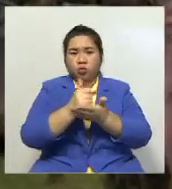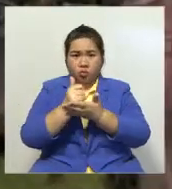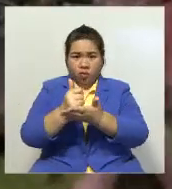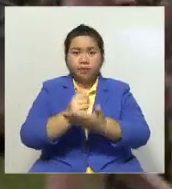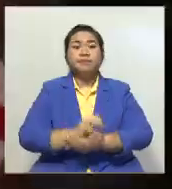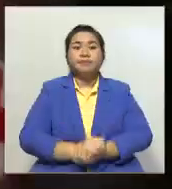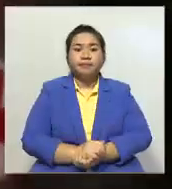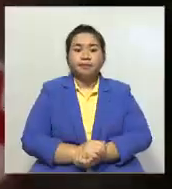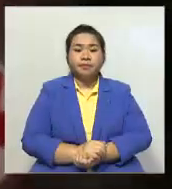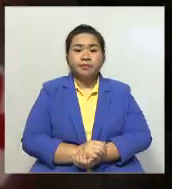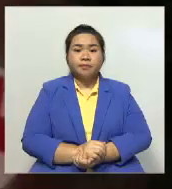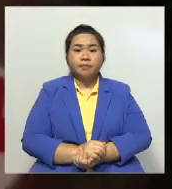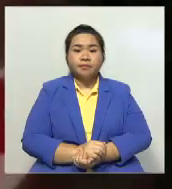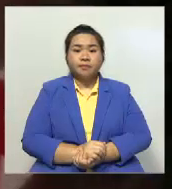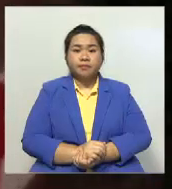หมู่บ้านครับ